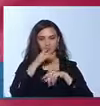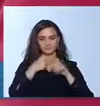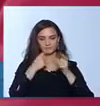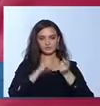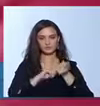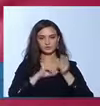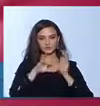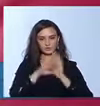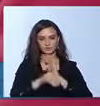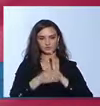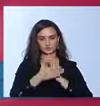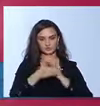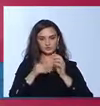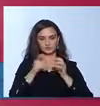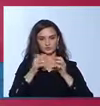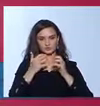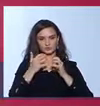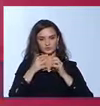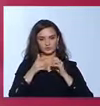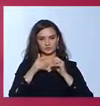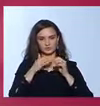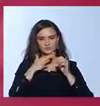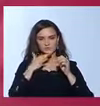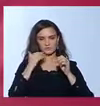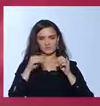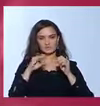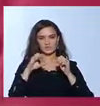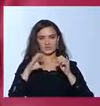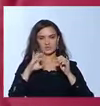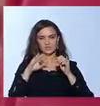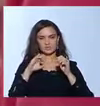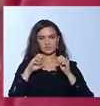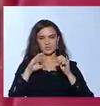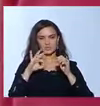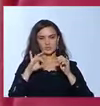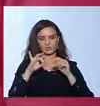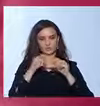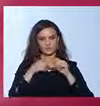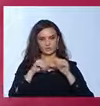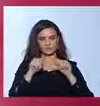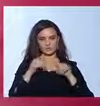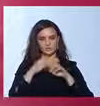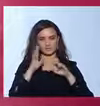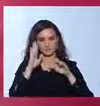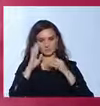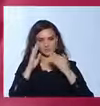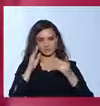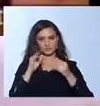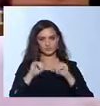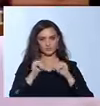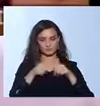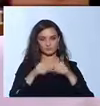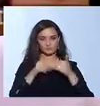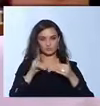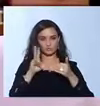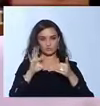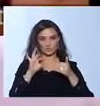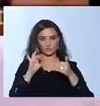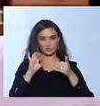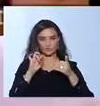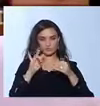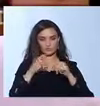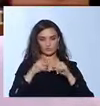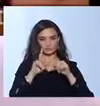სისხლში ცირკულირებს შედარებით ჭარბი რაოდენობა ტესტოსტერონისა და დიჰიდროტესტოსტერონისა. ეს არის მამაკაცური ტიპის ჰორმონი,